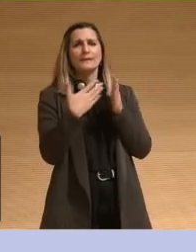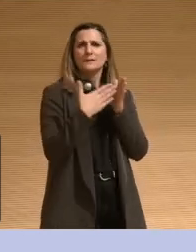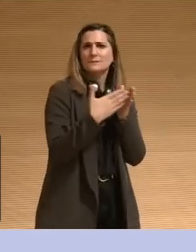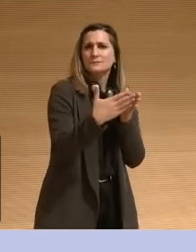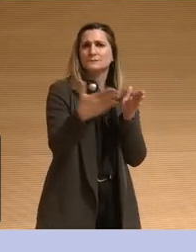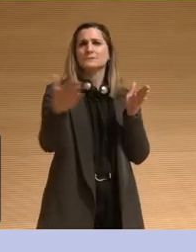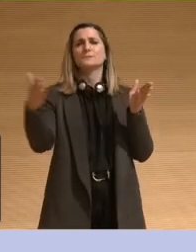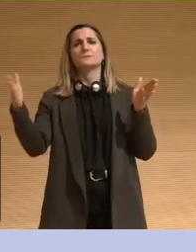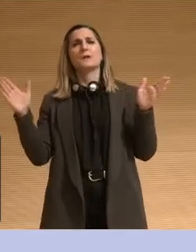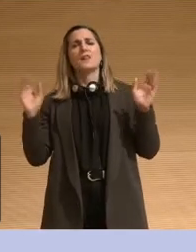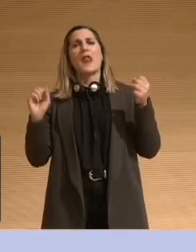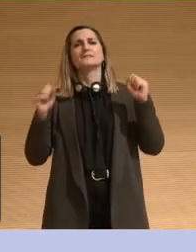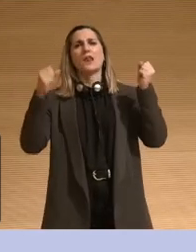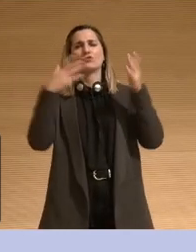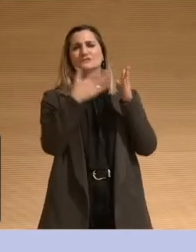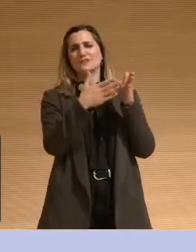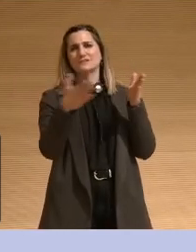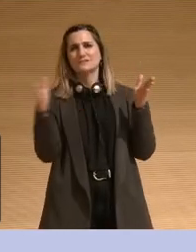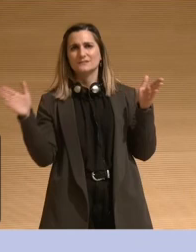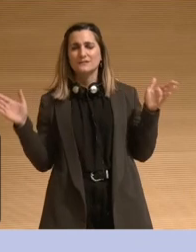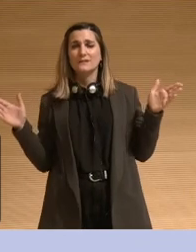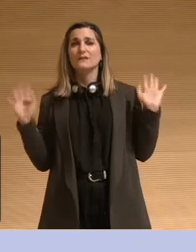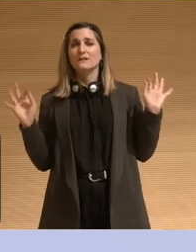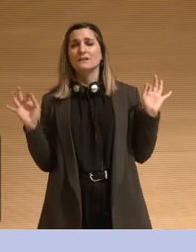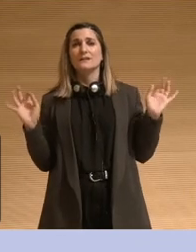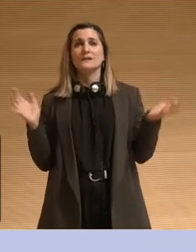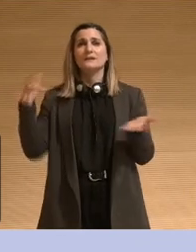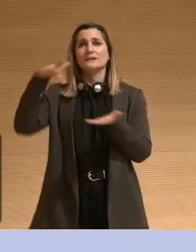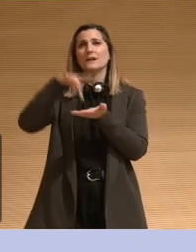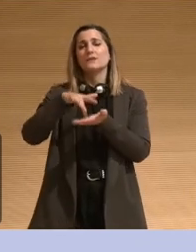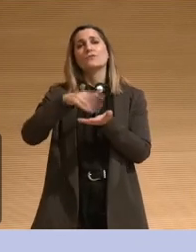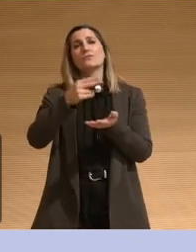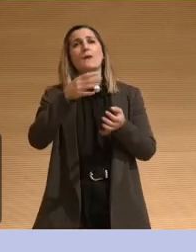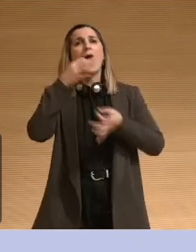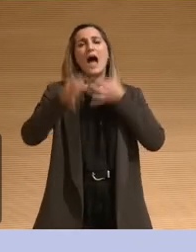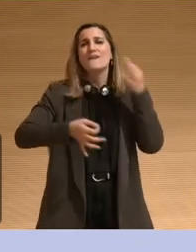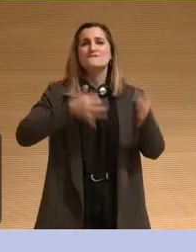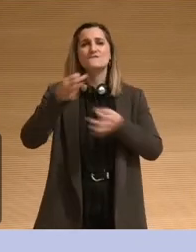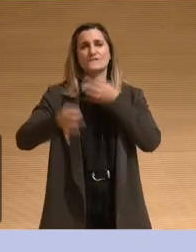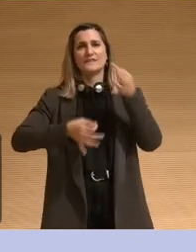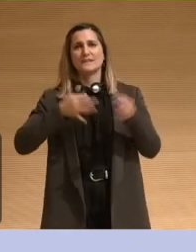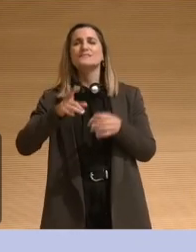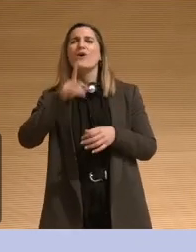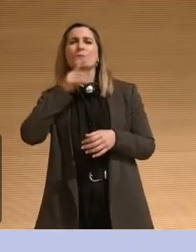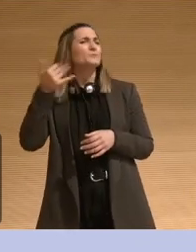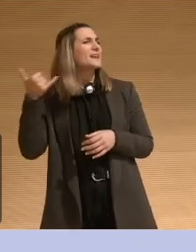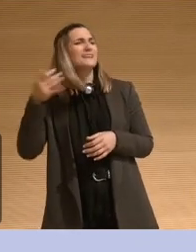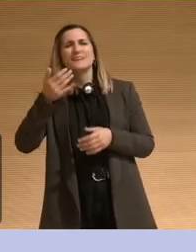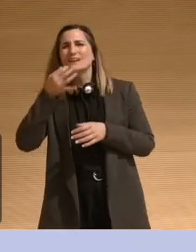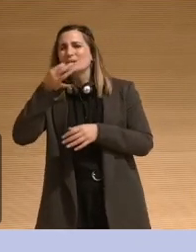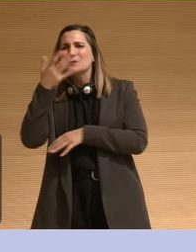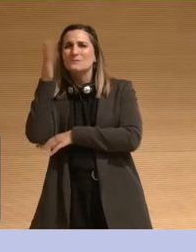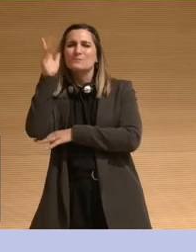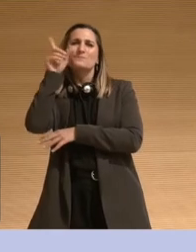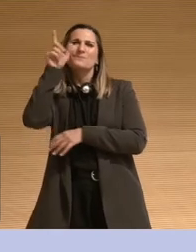ένα εύρος δραστηριοτήτων, οι οποίες έχουν στο κέντρο τους την αφήγηση. Είναι λίγο κάπως σαν τα talking cures που ανέφερε πριν η